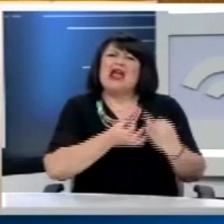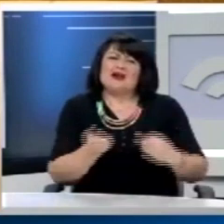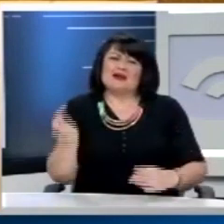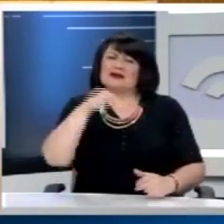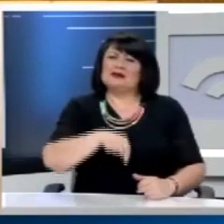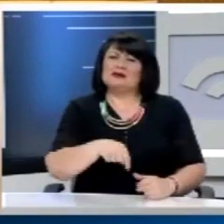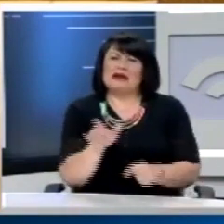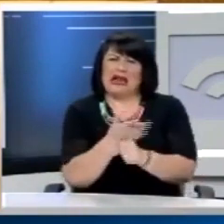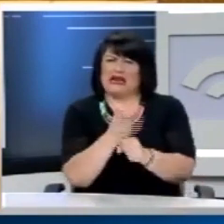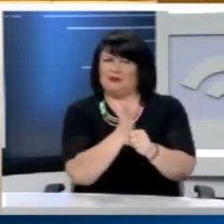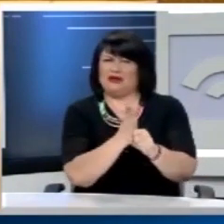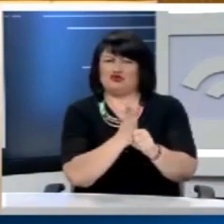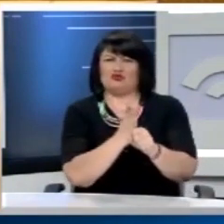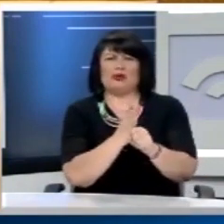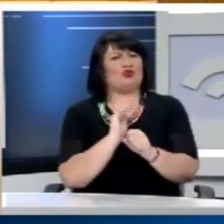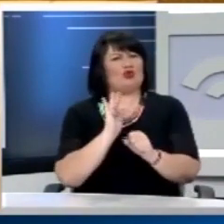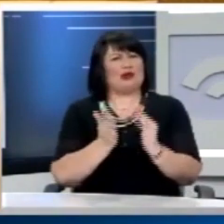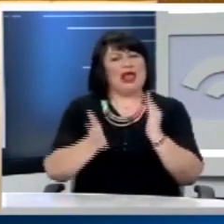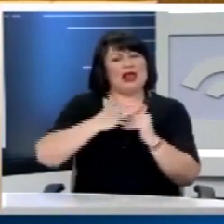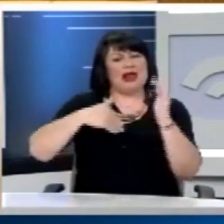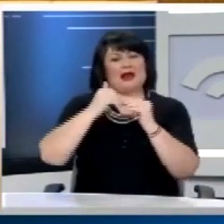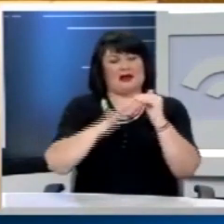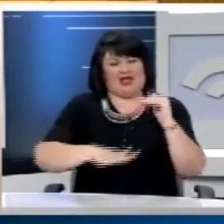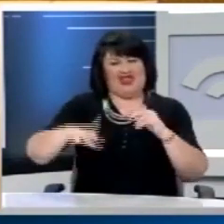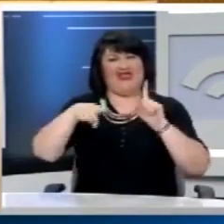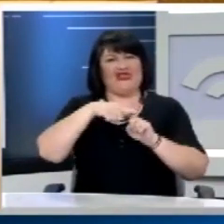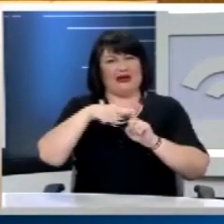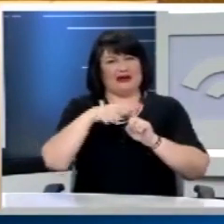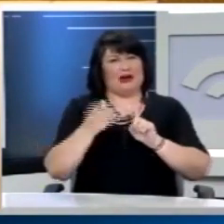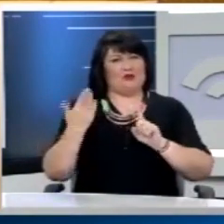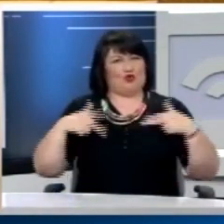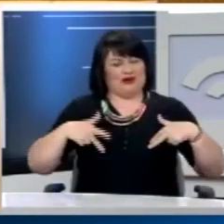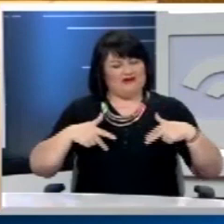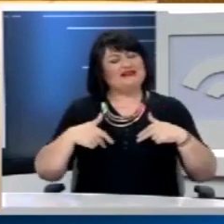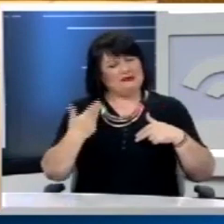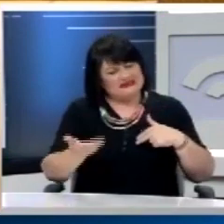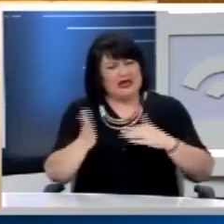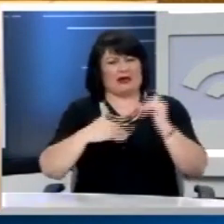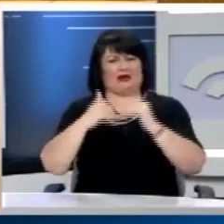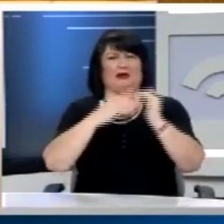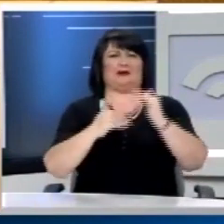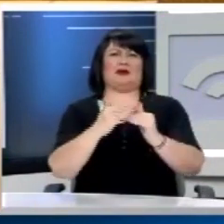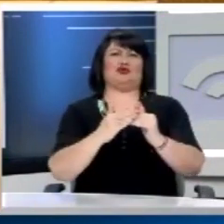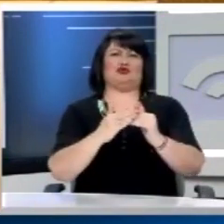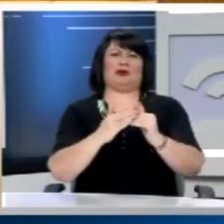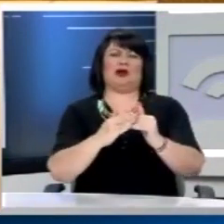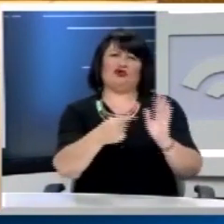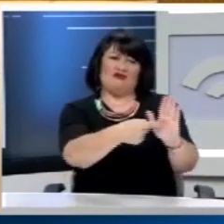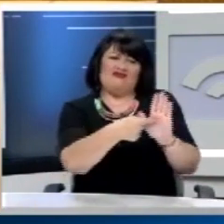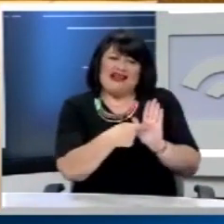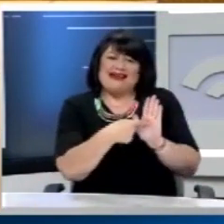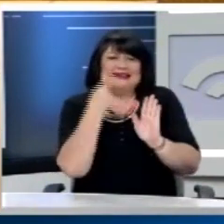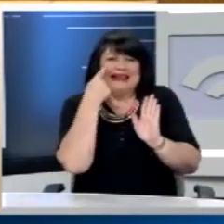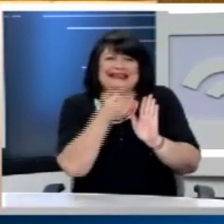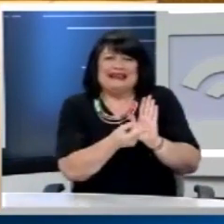να γκρεμίσουμε, αλλά για να χτίσουμε πάνω στα θετικά της προηγούμενης κυβέρνησης, δίνει και το στίγμα τους.